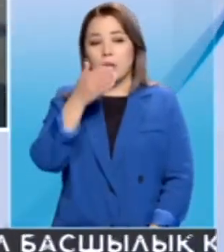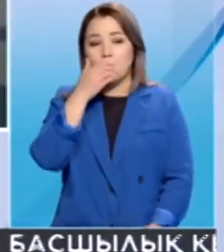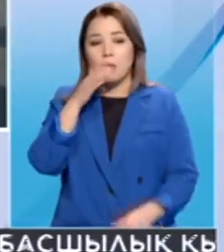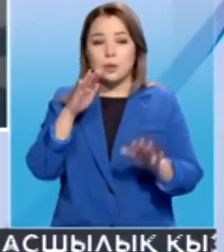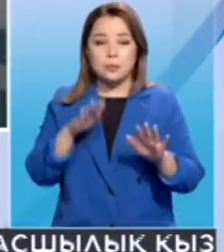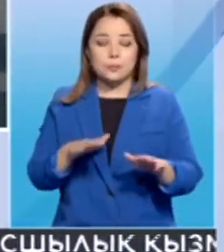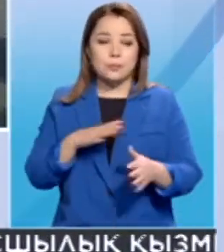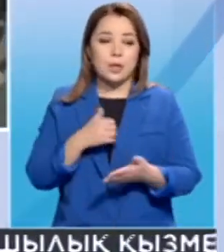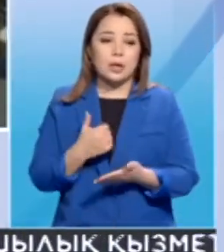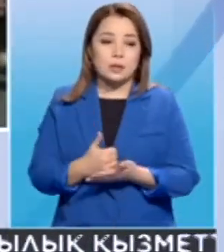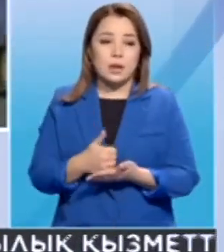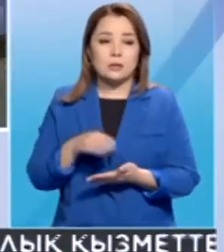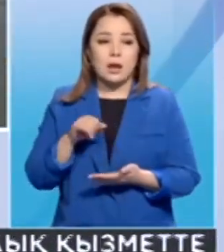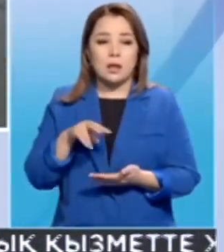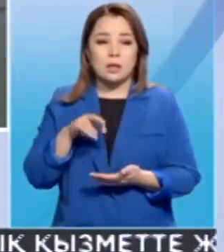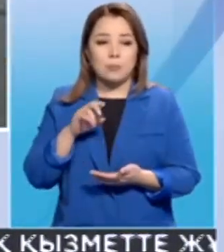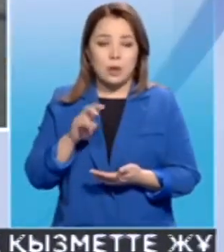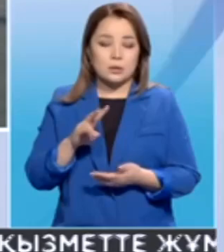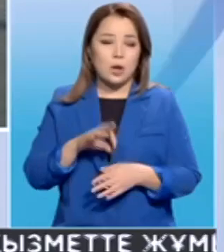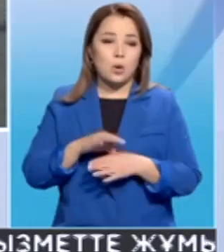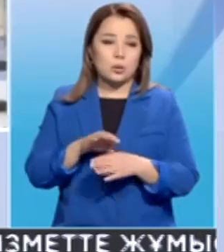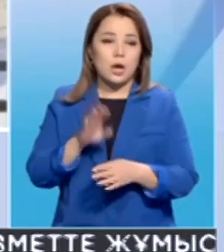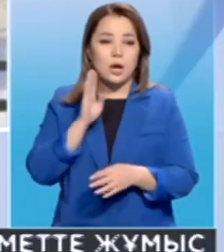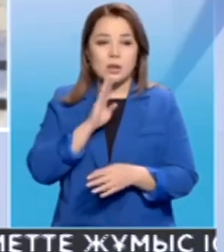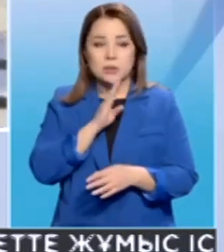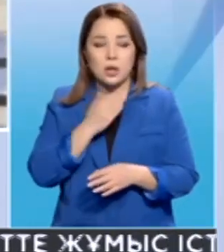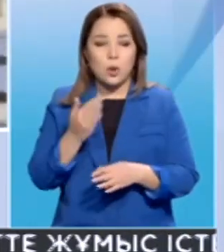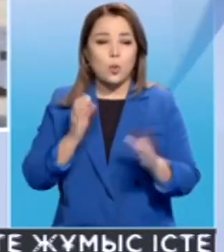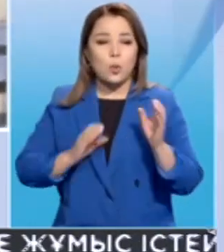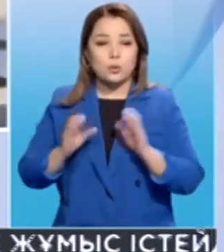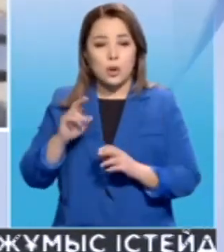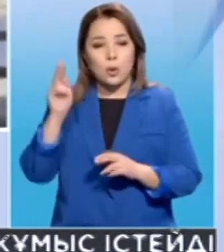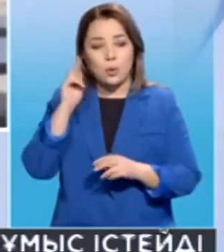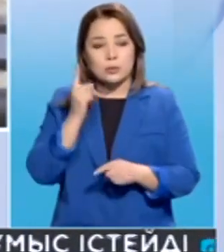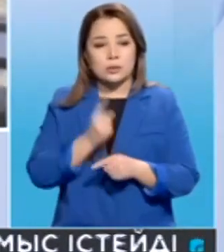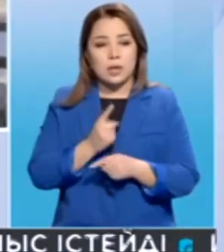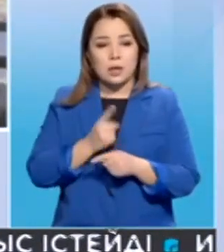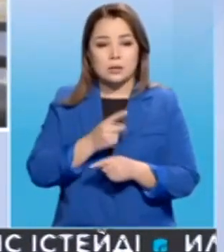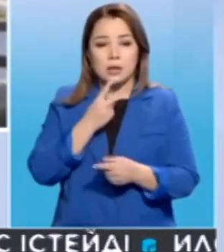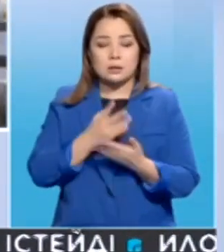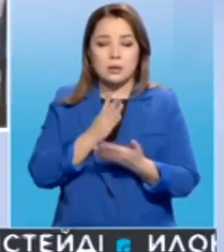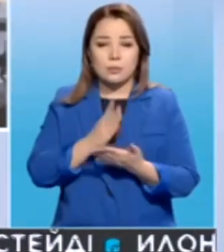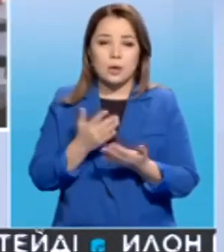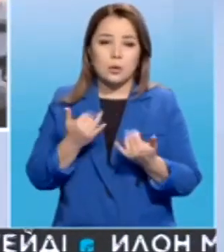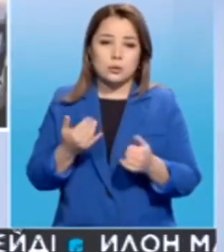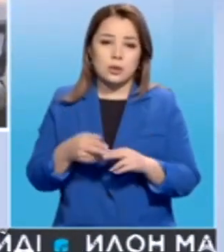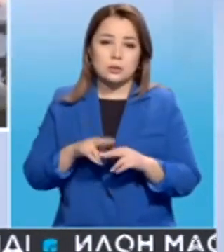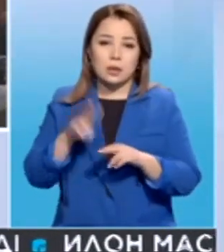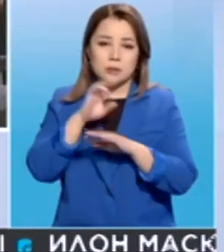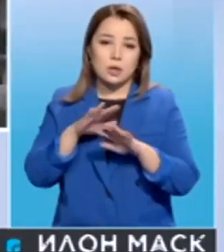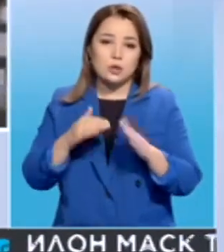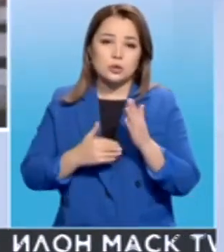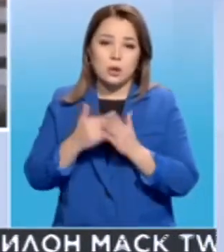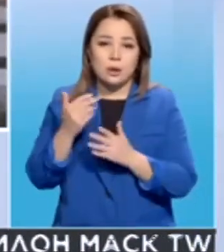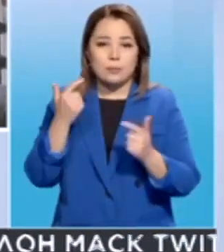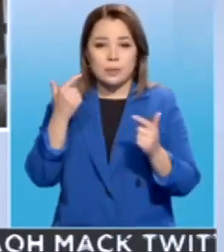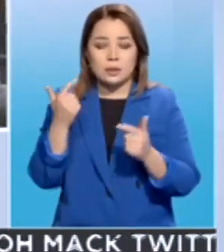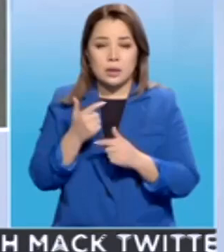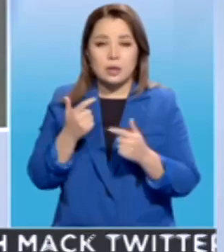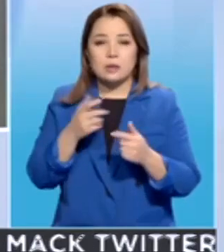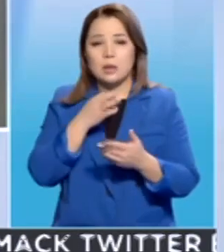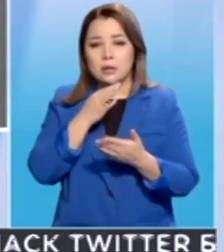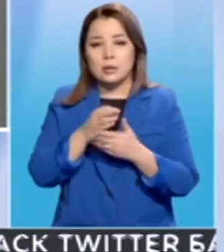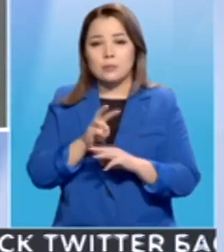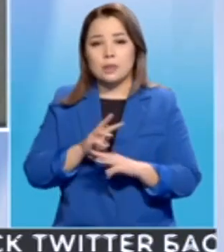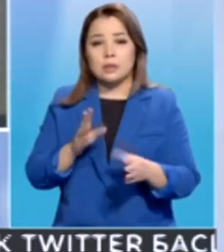Ауғанстанда былтыр билікке келген Талибан қозғалысы әйелдердің университеттерде оқуына тыйым салды. Мұны осы елдің жоғары білім министрлігі хабарлап